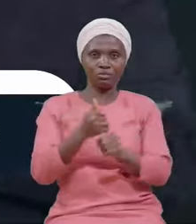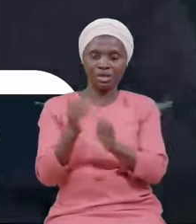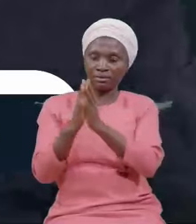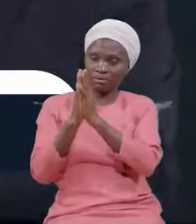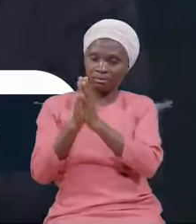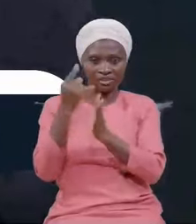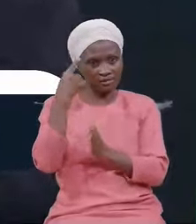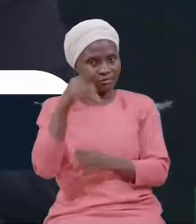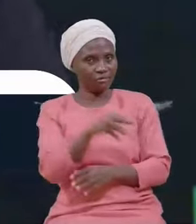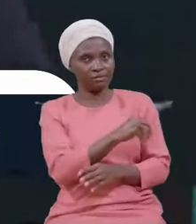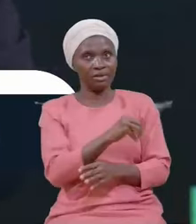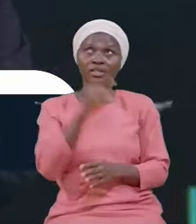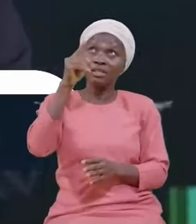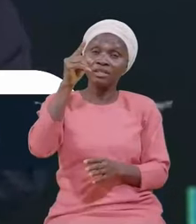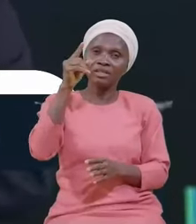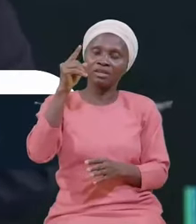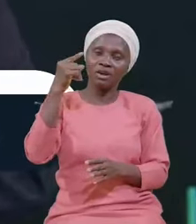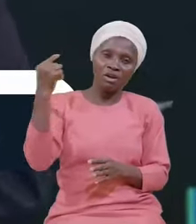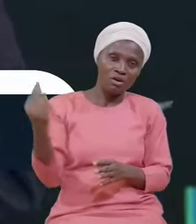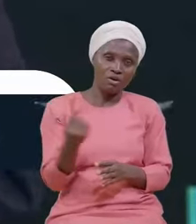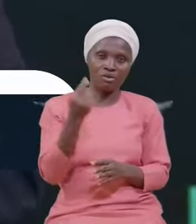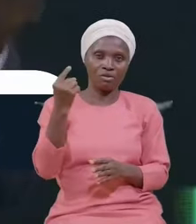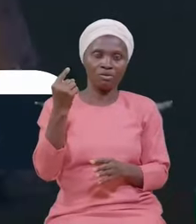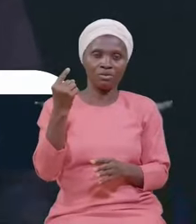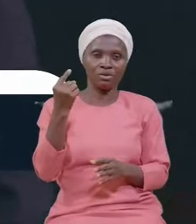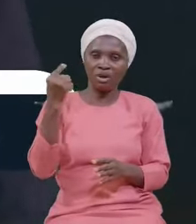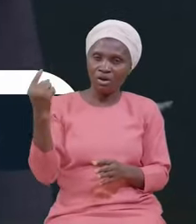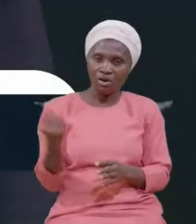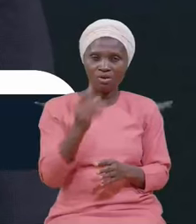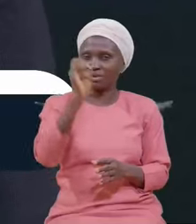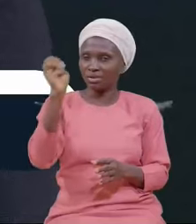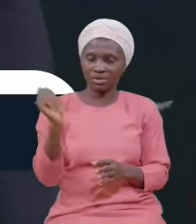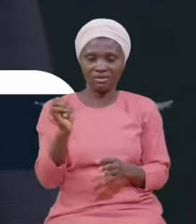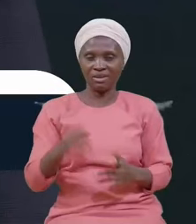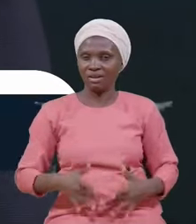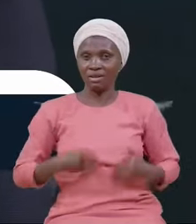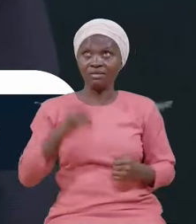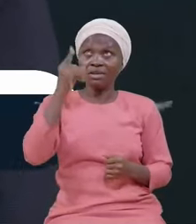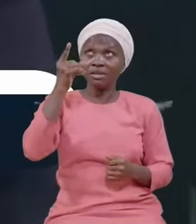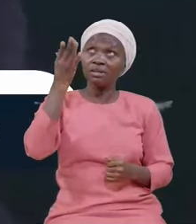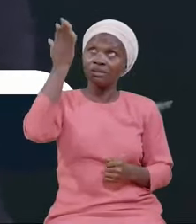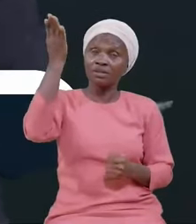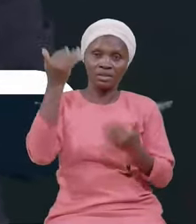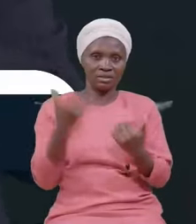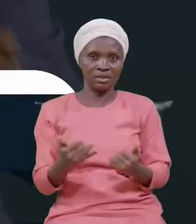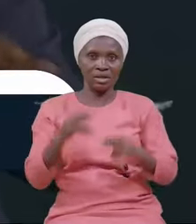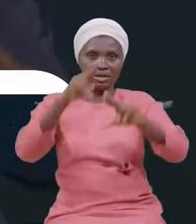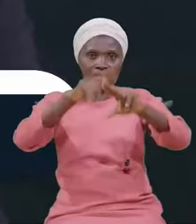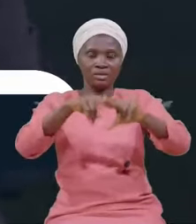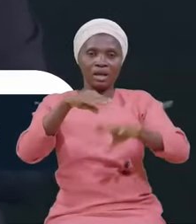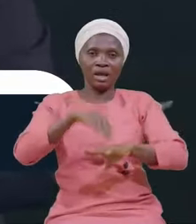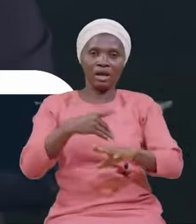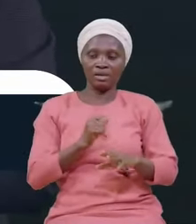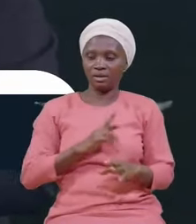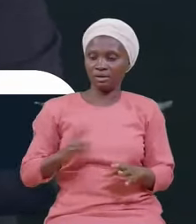étant toujours vivant pour intercéder en leur faveur. Il vit toujours, il vit